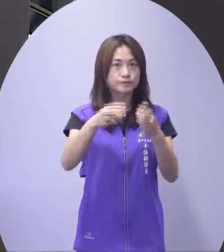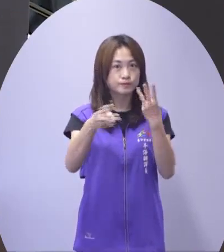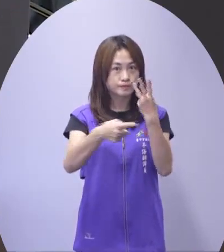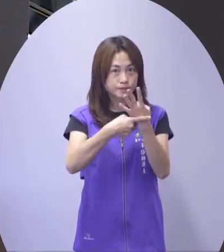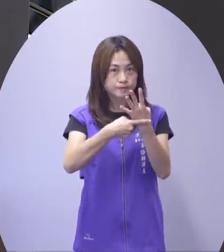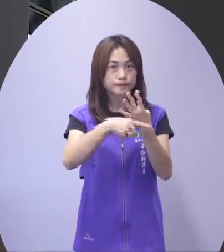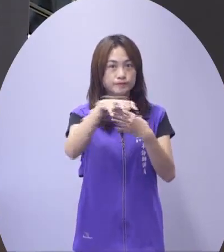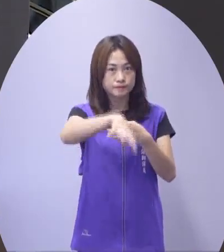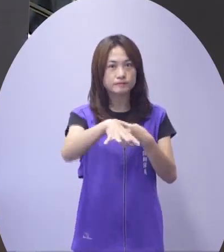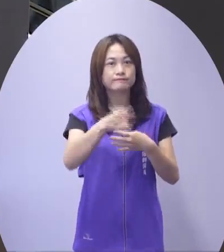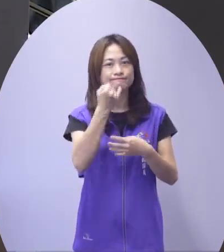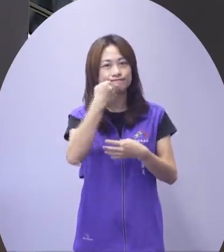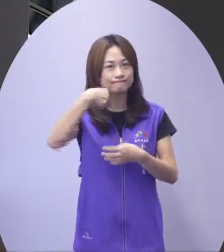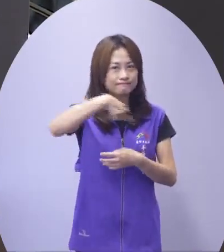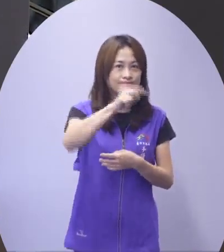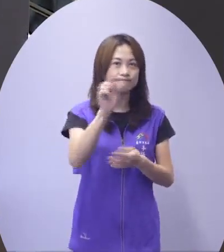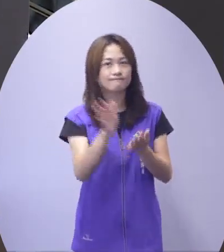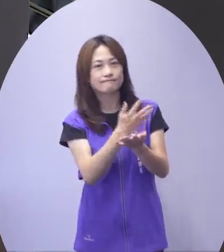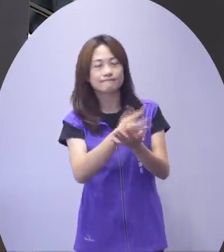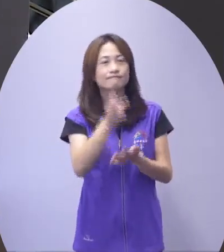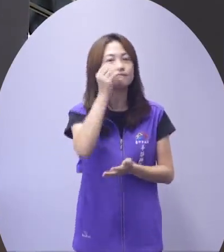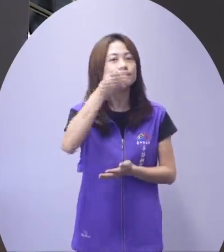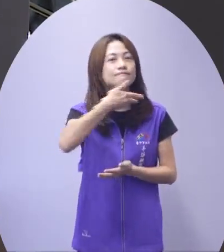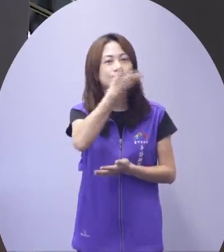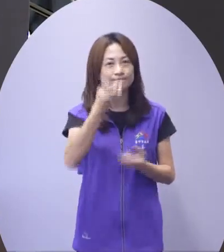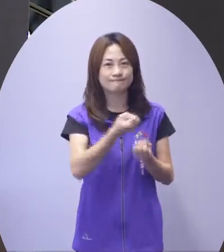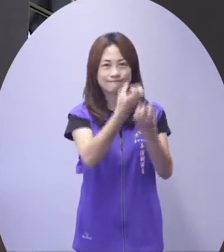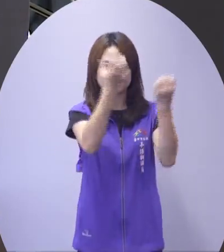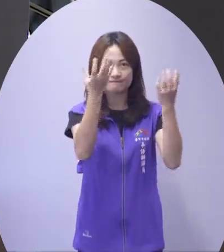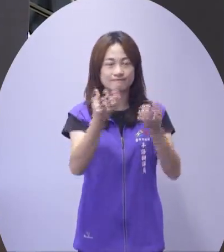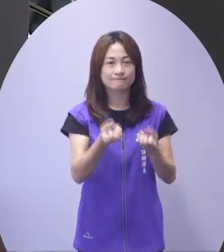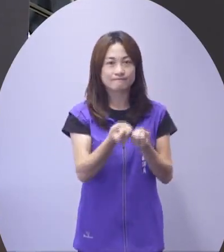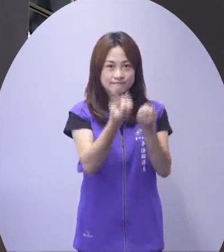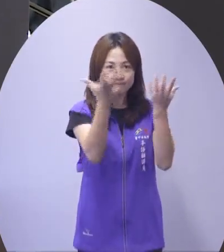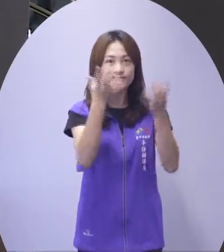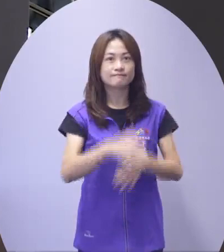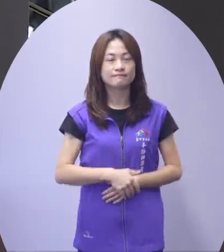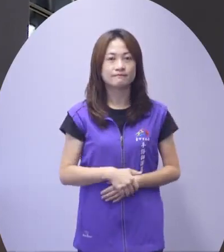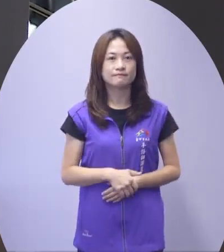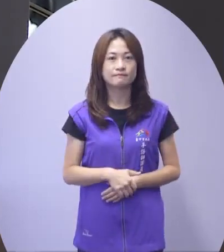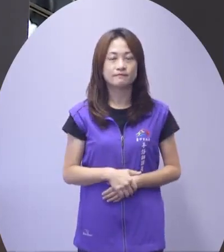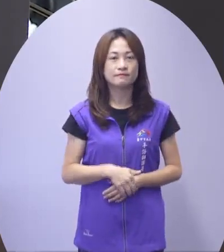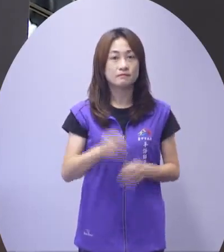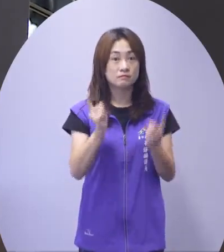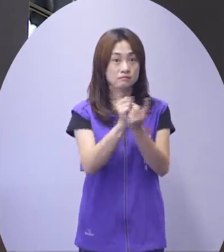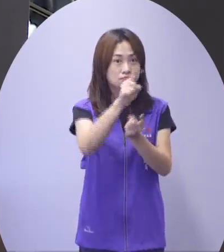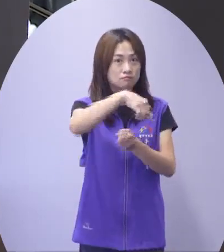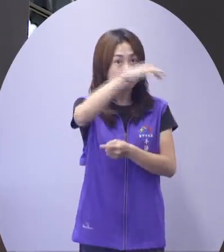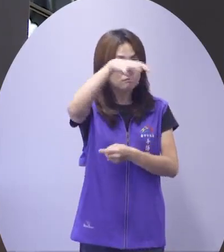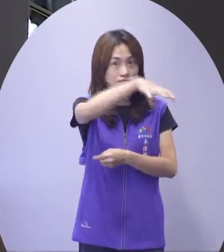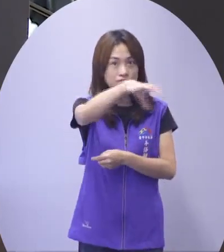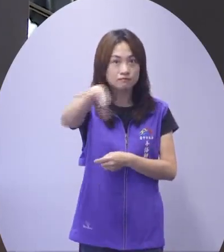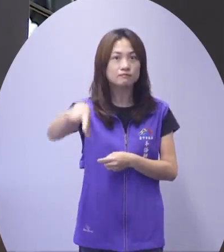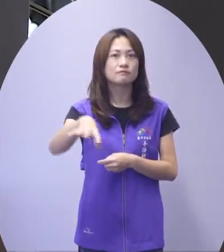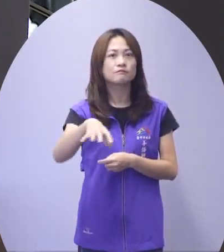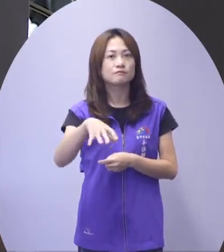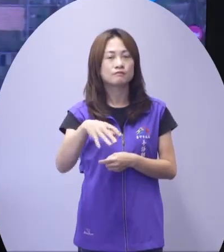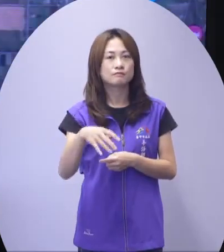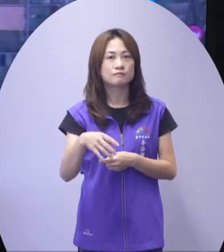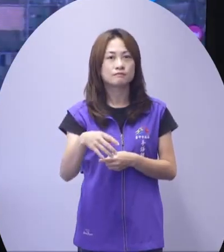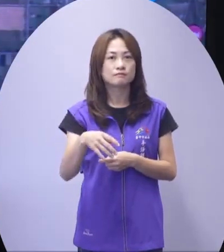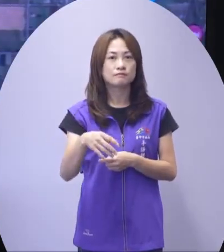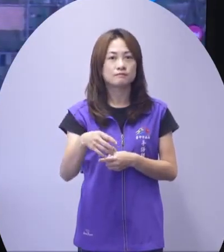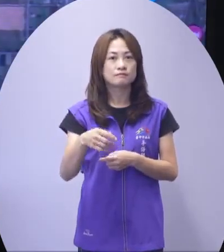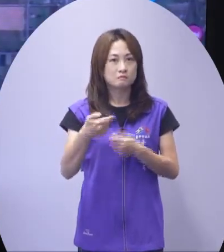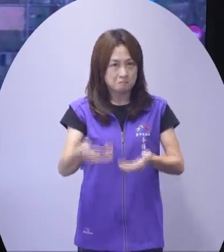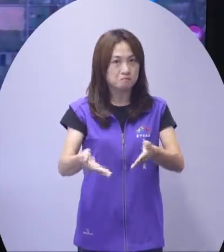的一个旅游、哦、我想跟农业体验，我想这个是对山城来讲是一个非常重要的，每年一个非常